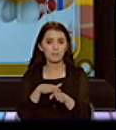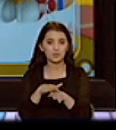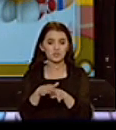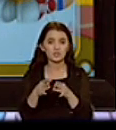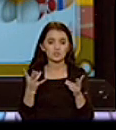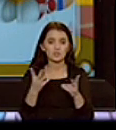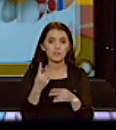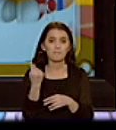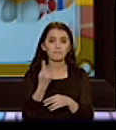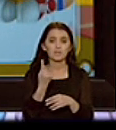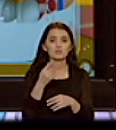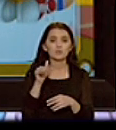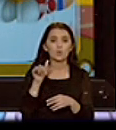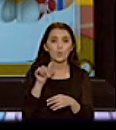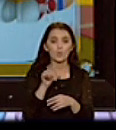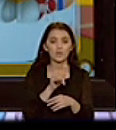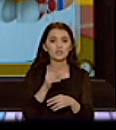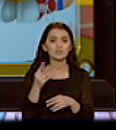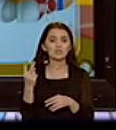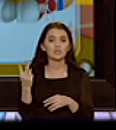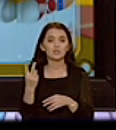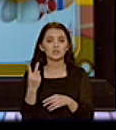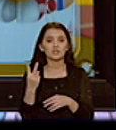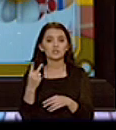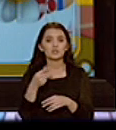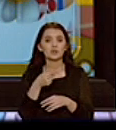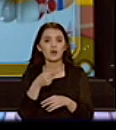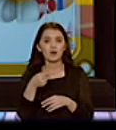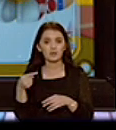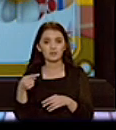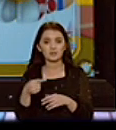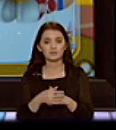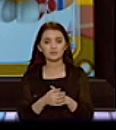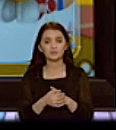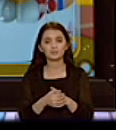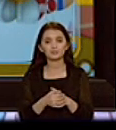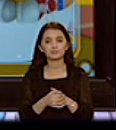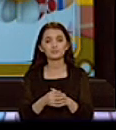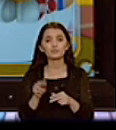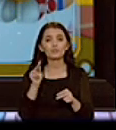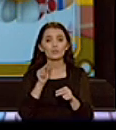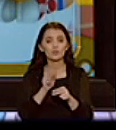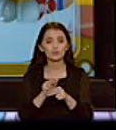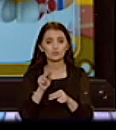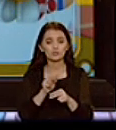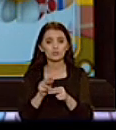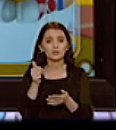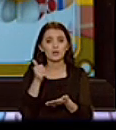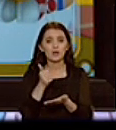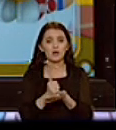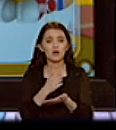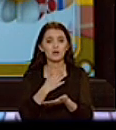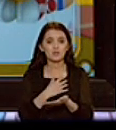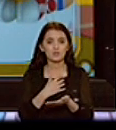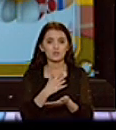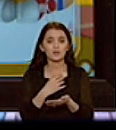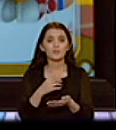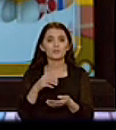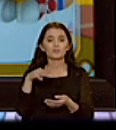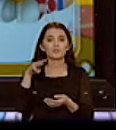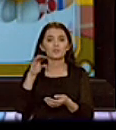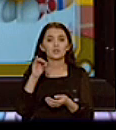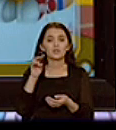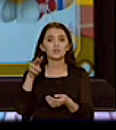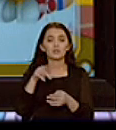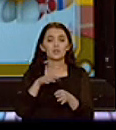amalimiz ko'paytirish, ikkinchisi esa ayirish amali. Tushuntirganlarim asosida tenglamani